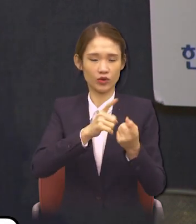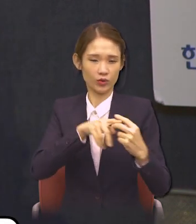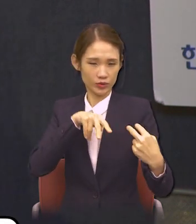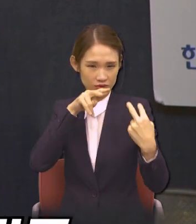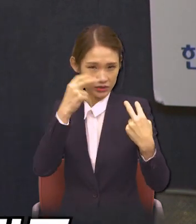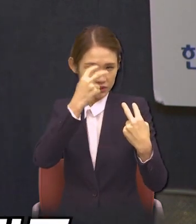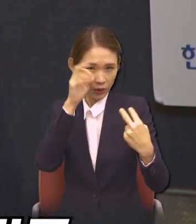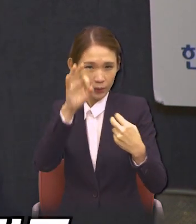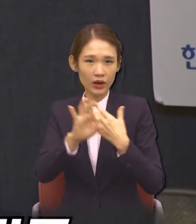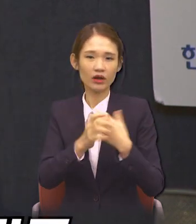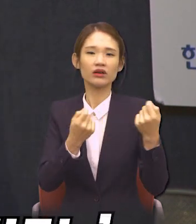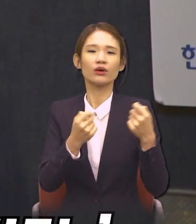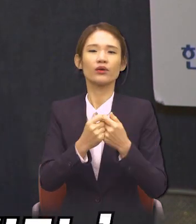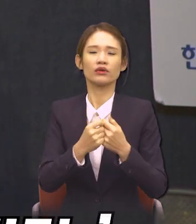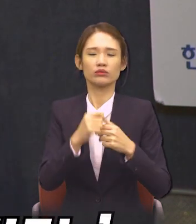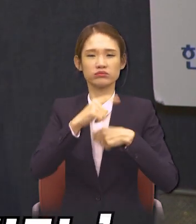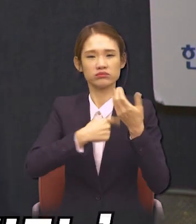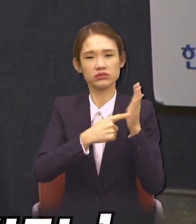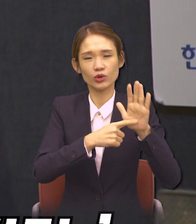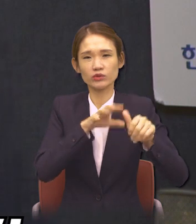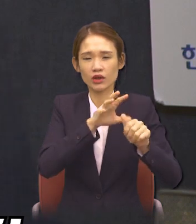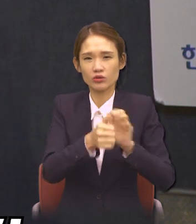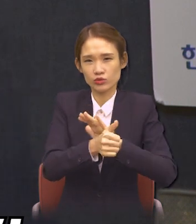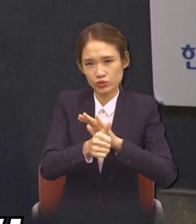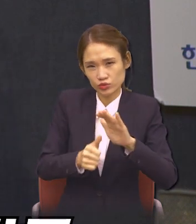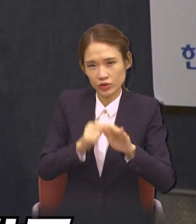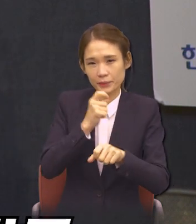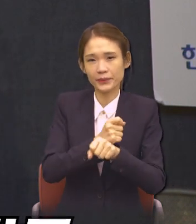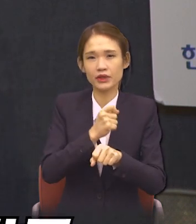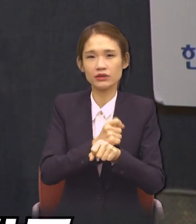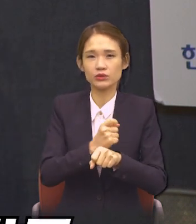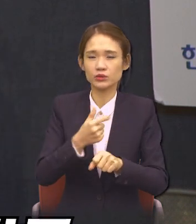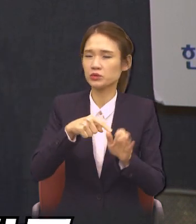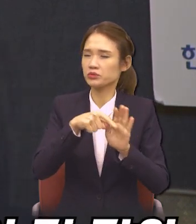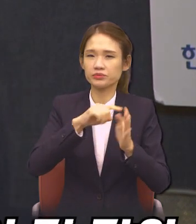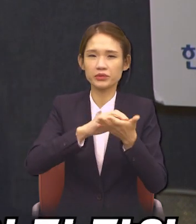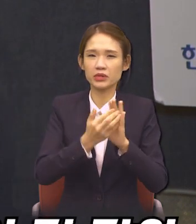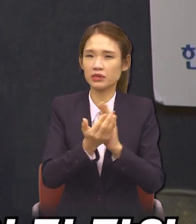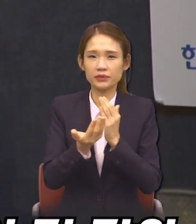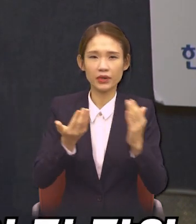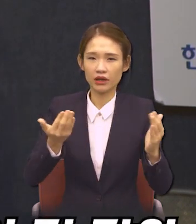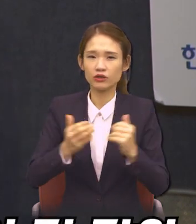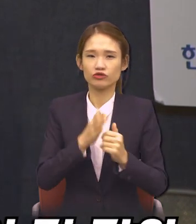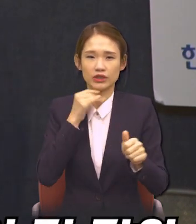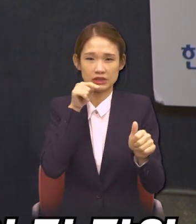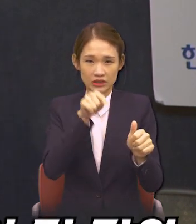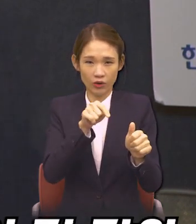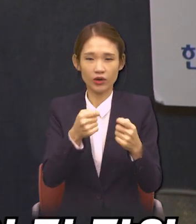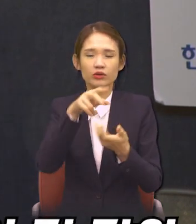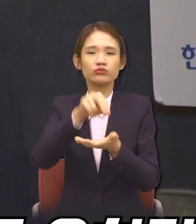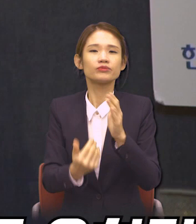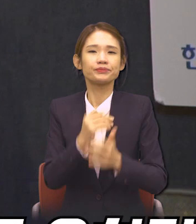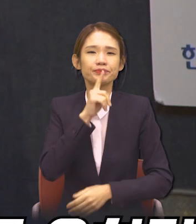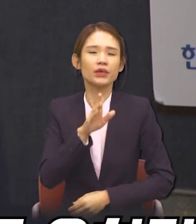거거든요. 근데 이제 그런 걸 가지고 표현의 자유를 위축시킨다? 이렇게 얘기하는 건 저는 좀 부적절한 것 같고 우리가 지적하고 이런 건 좀 문제인